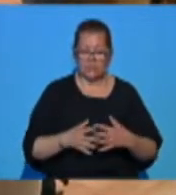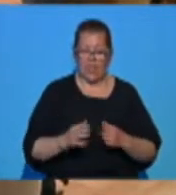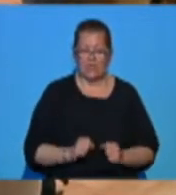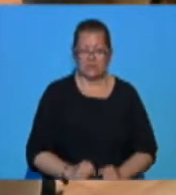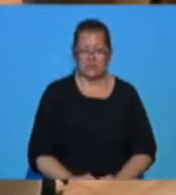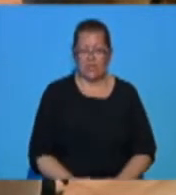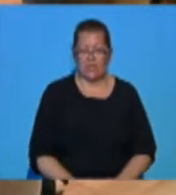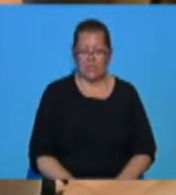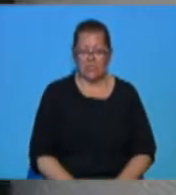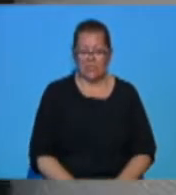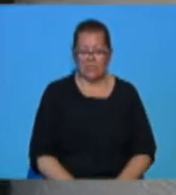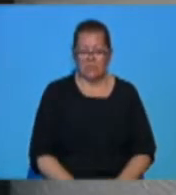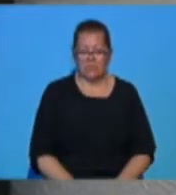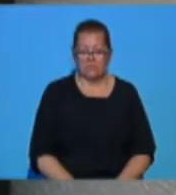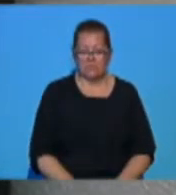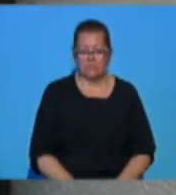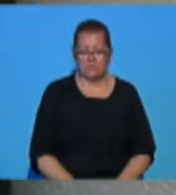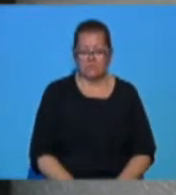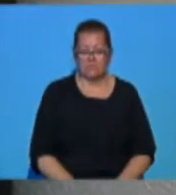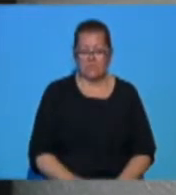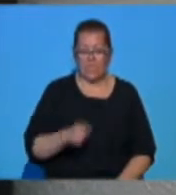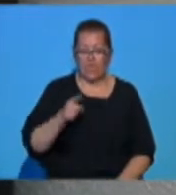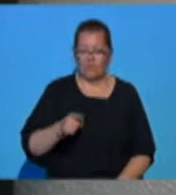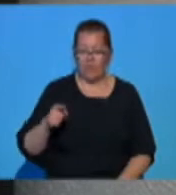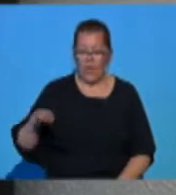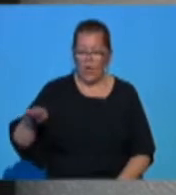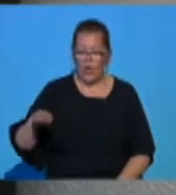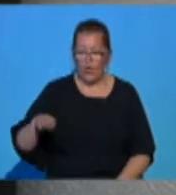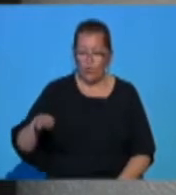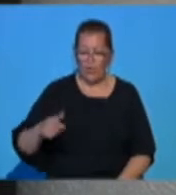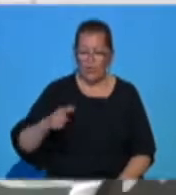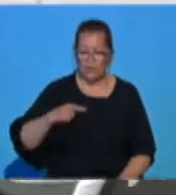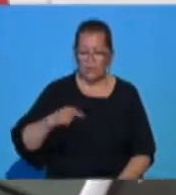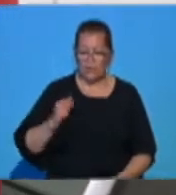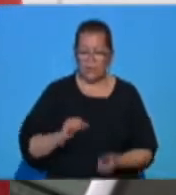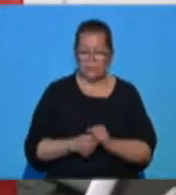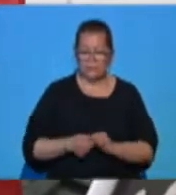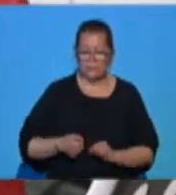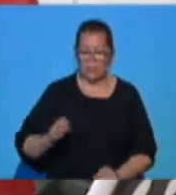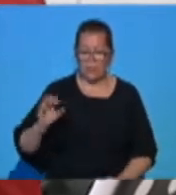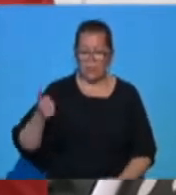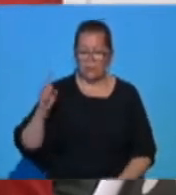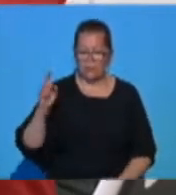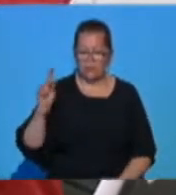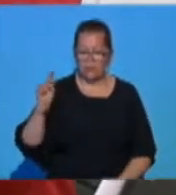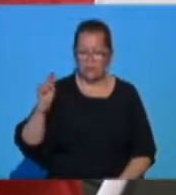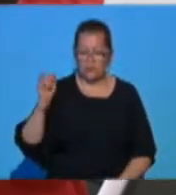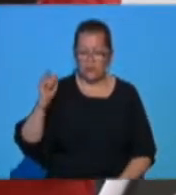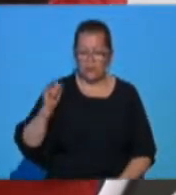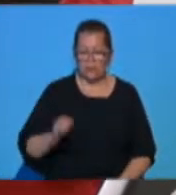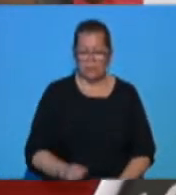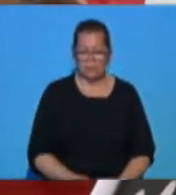afirmare și educație artistică a cursanților, fie că sunt copii, tineri sau adulți.